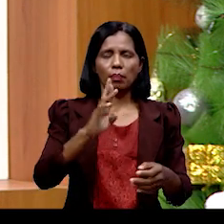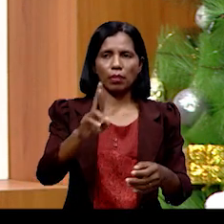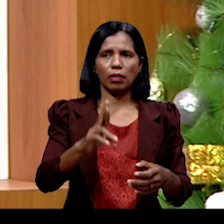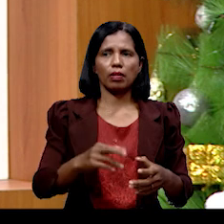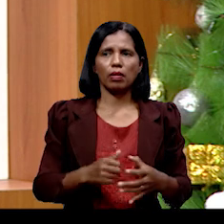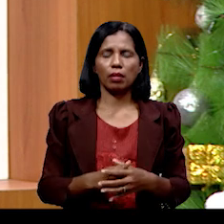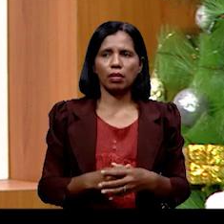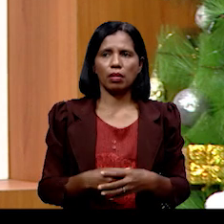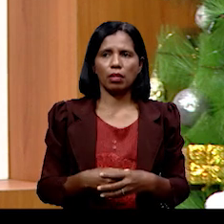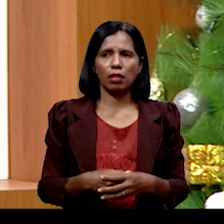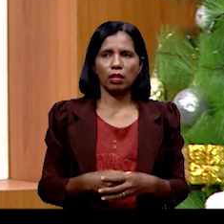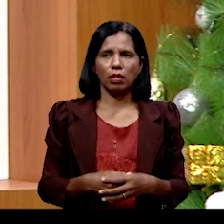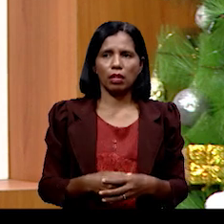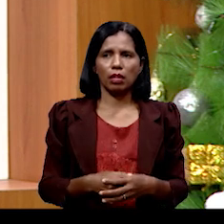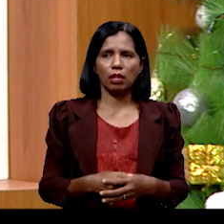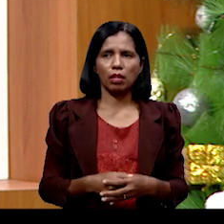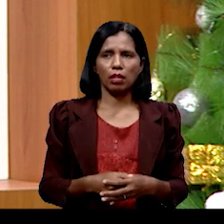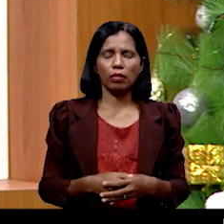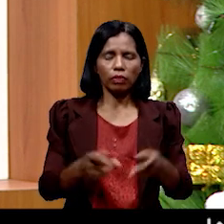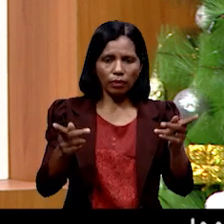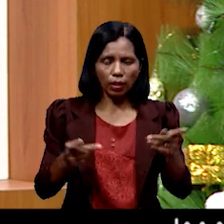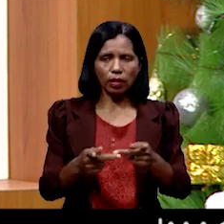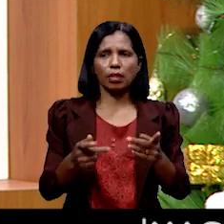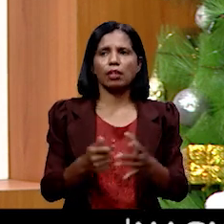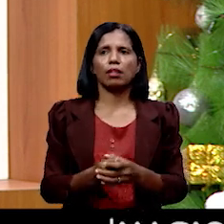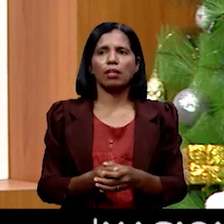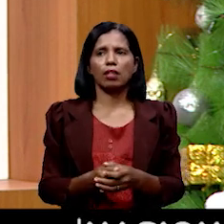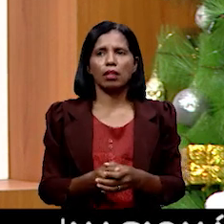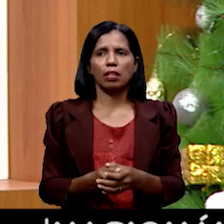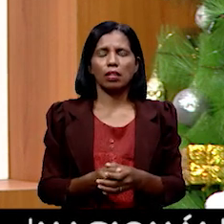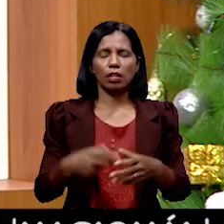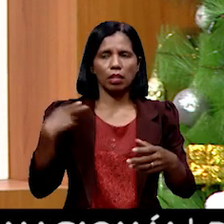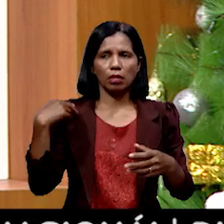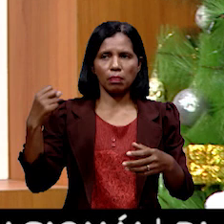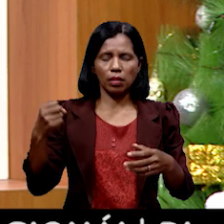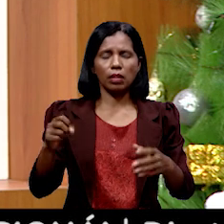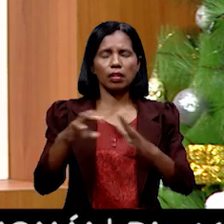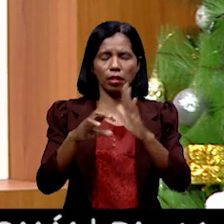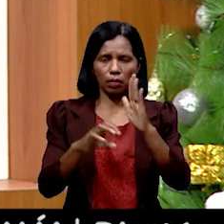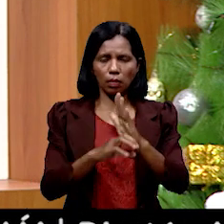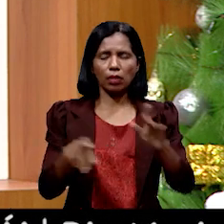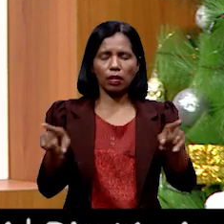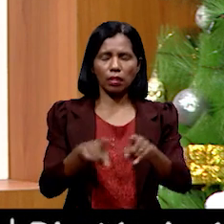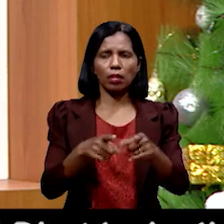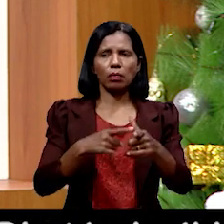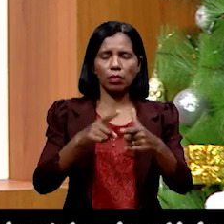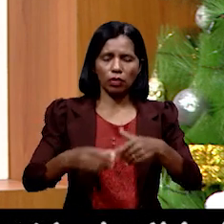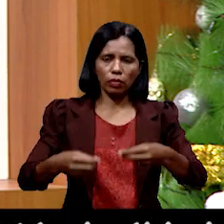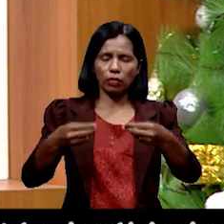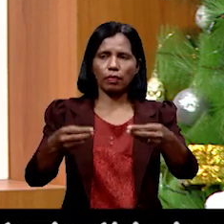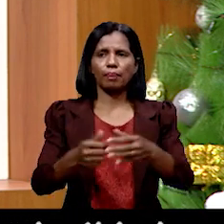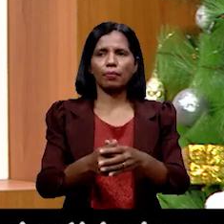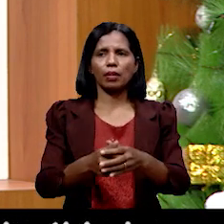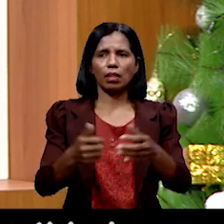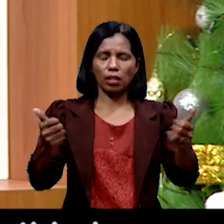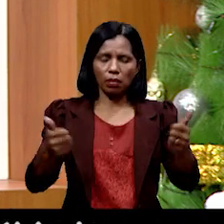beboran ni kutuk, farmazen debamis, armazen nekutu, kubi tistar unian makanya, nekutu sefoi denne, i Arte